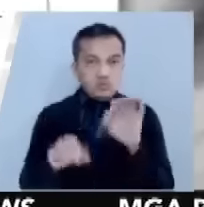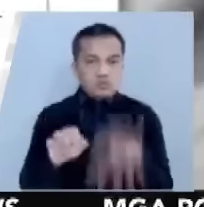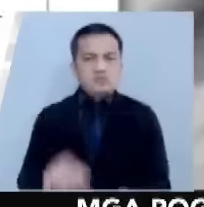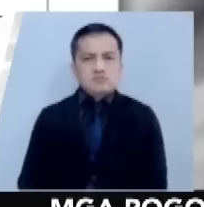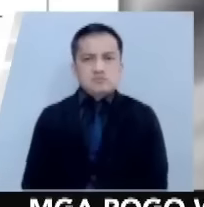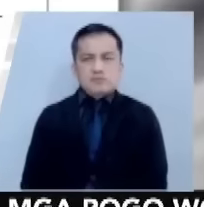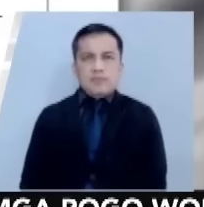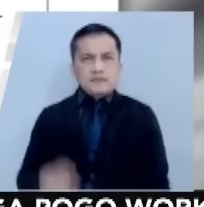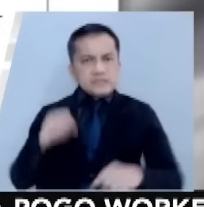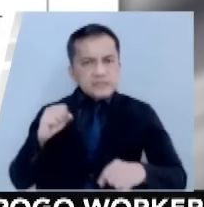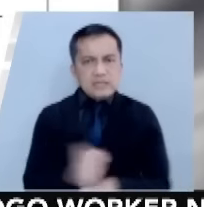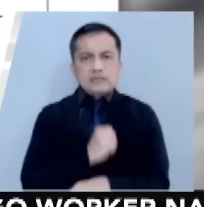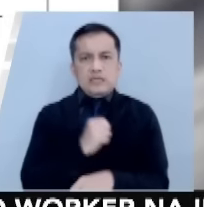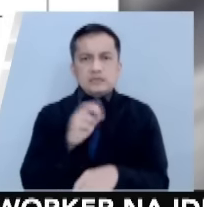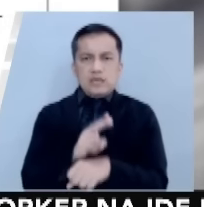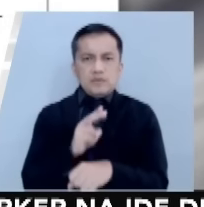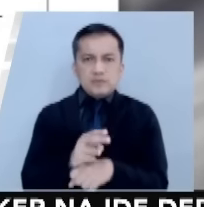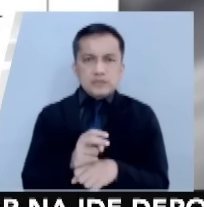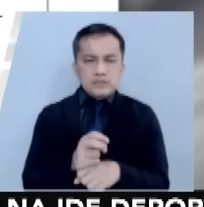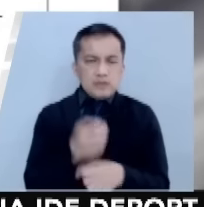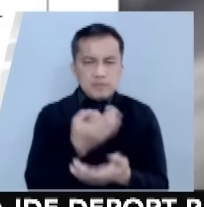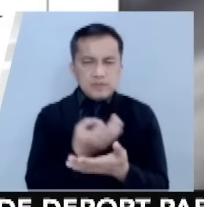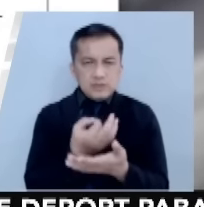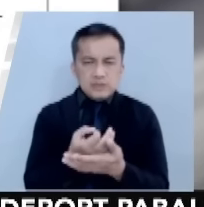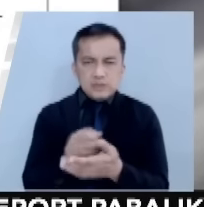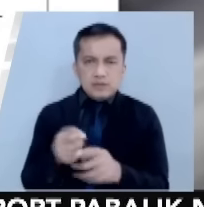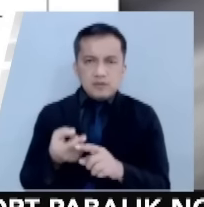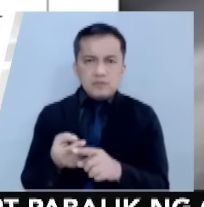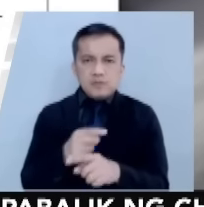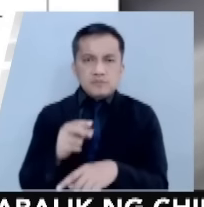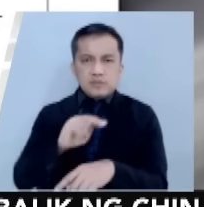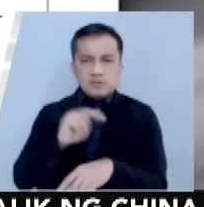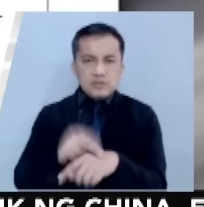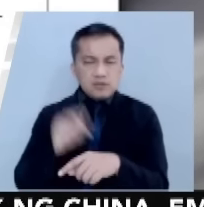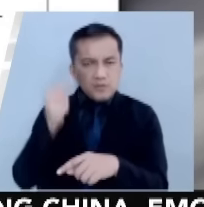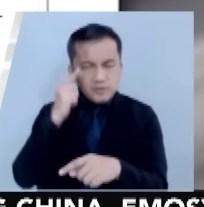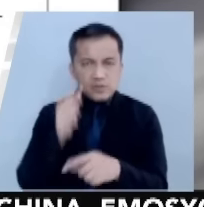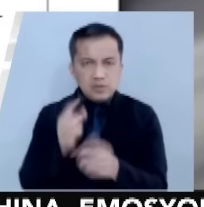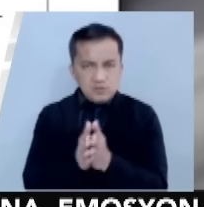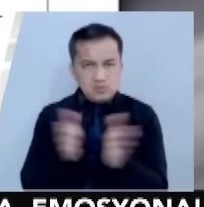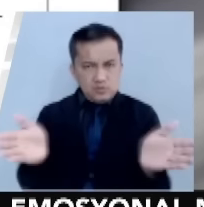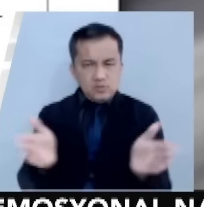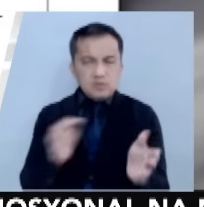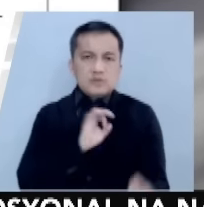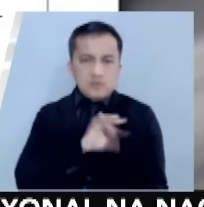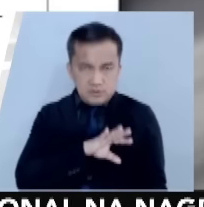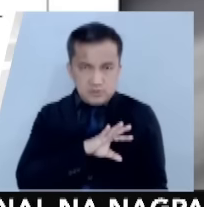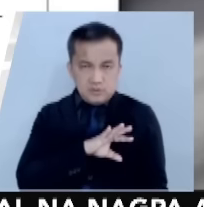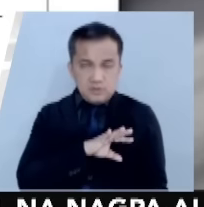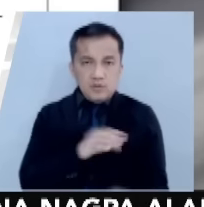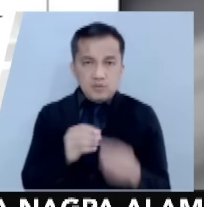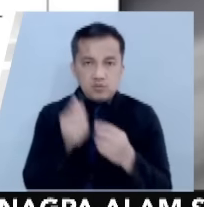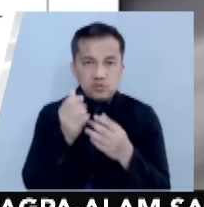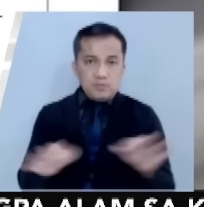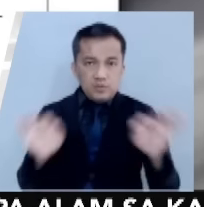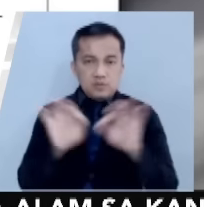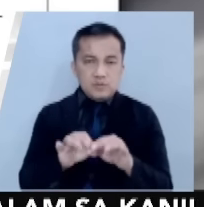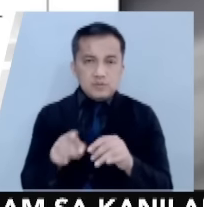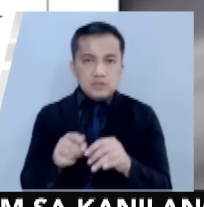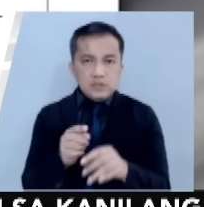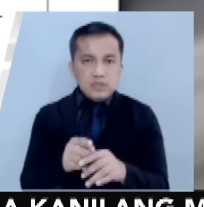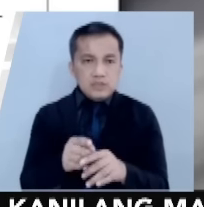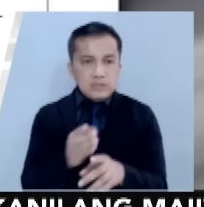mga hindi nagastos sa subsidiya mula sa national government para lubusang palawakin ang mga benepisyo, lalo na para sa mga indirect contributor